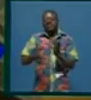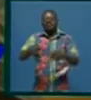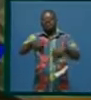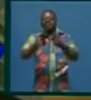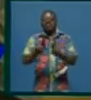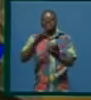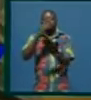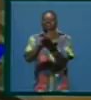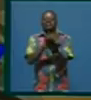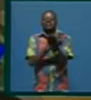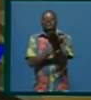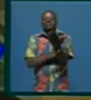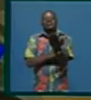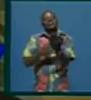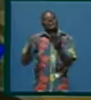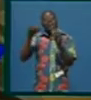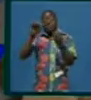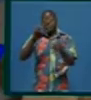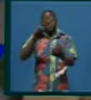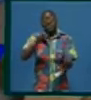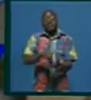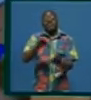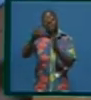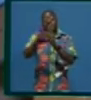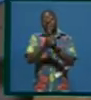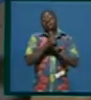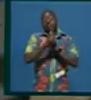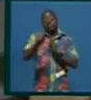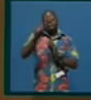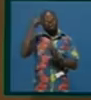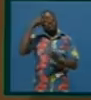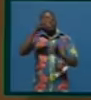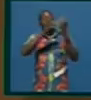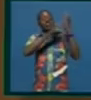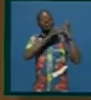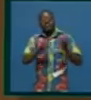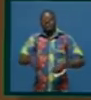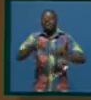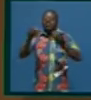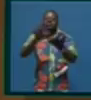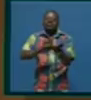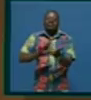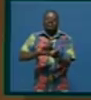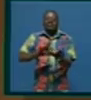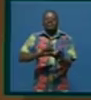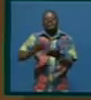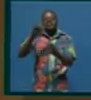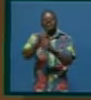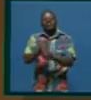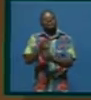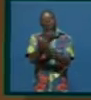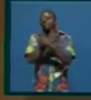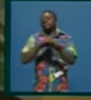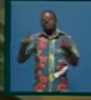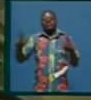d'améliorer notre capacité de prise en charge des patients. Ils nous ont dotés en médicaments pour la prise en charge gratuite de la